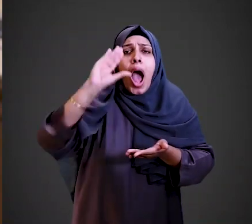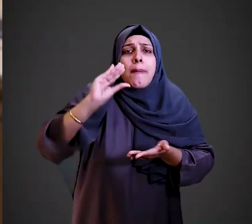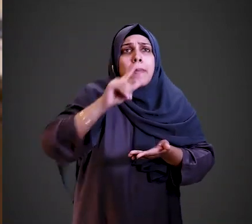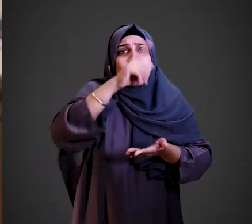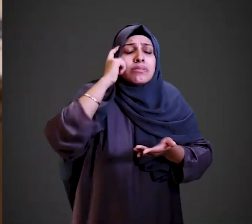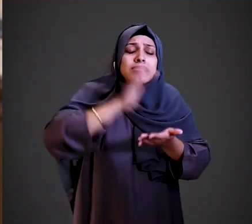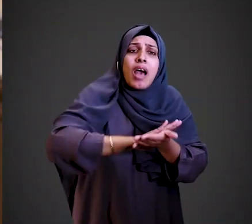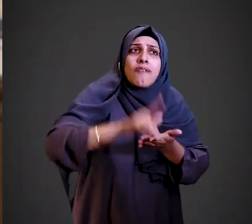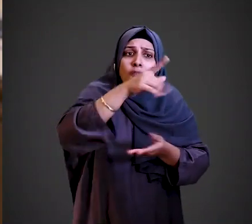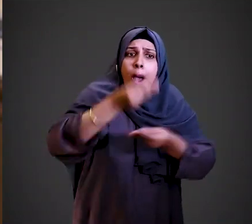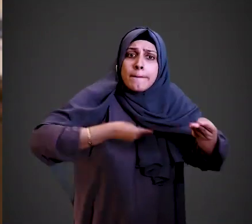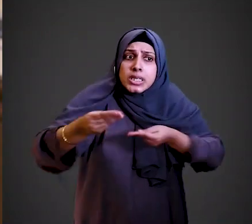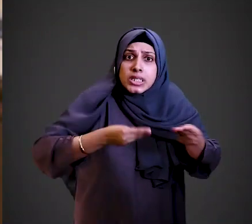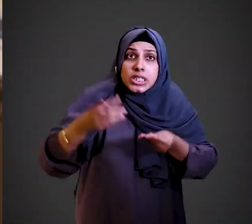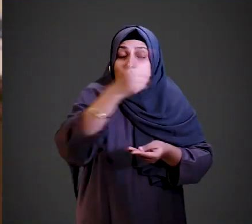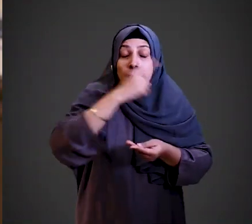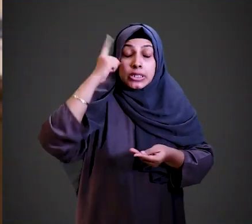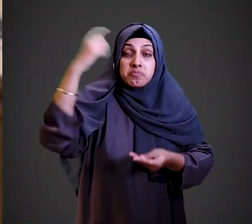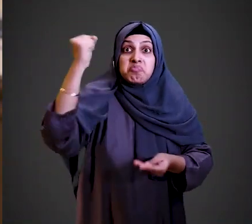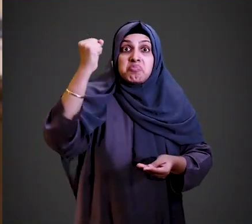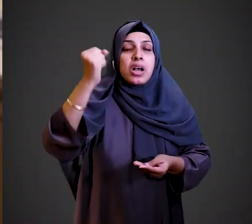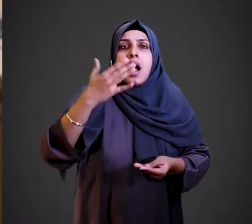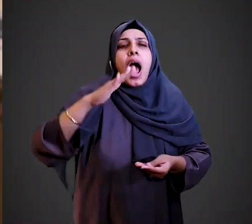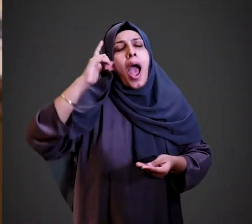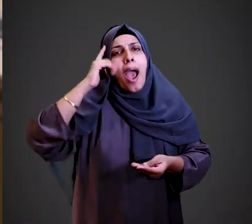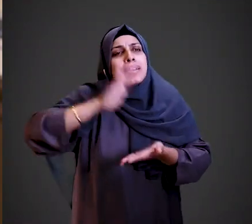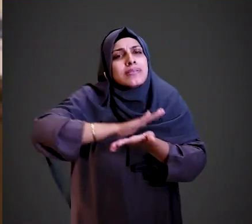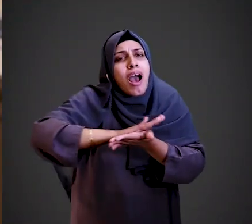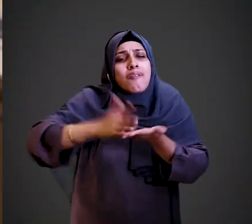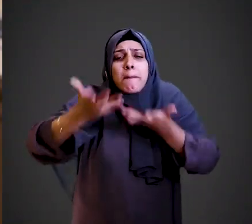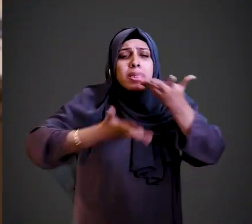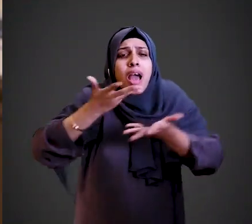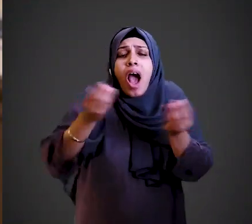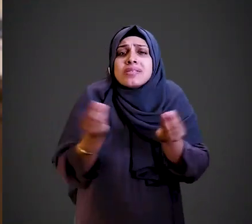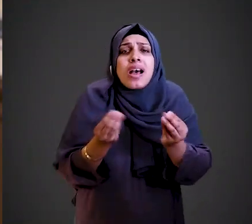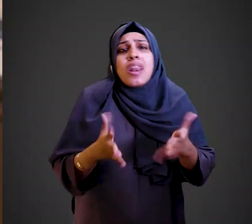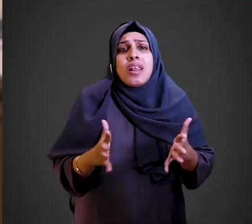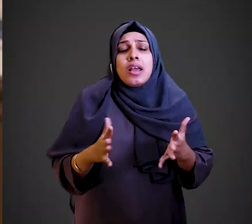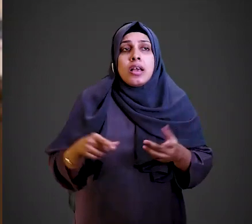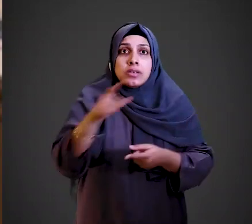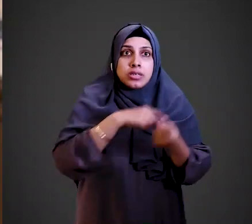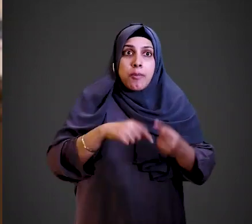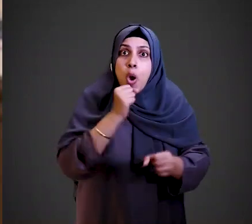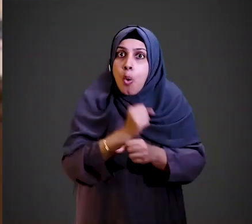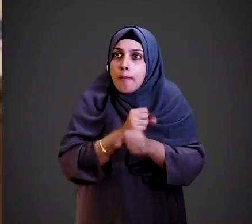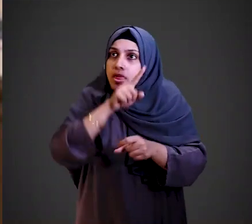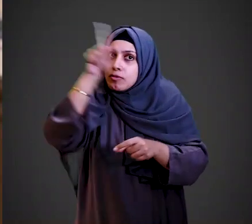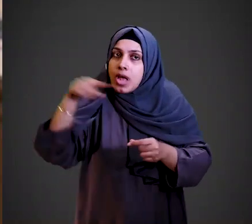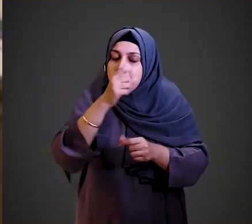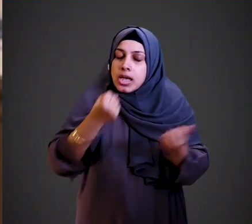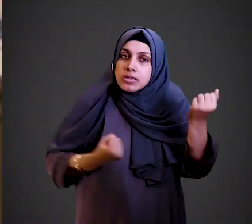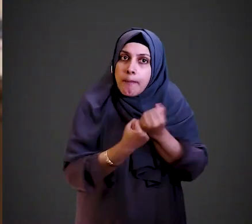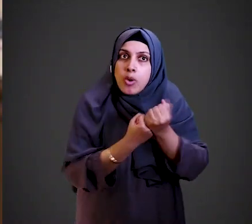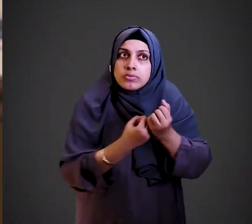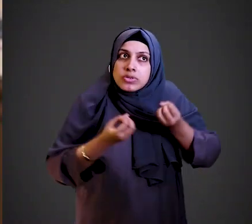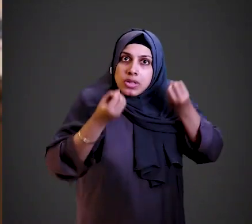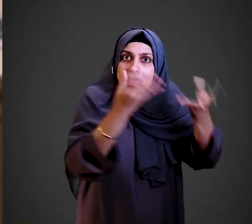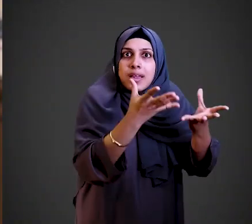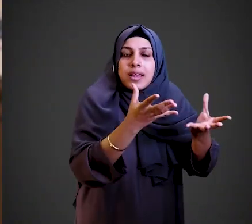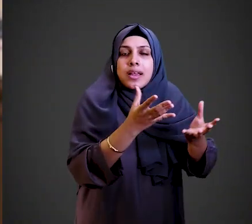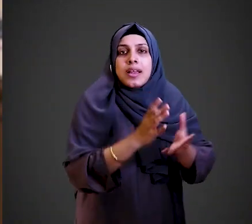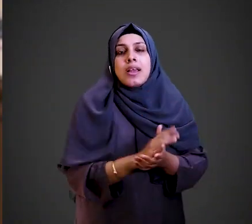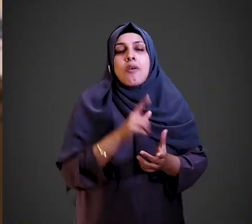اور کم ان کی بزنس کمیونٹی جو ہے وہ اتنی اپنی بات کو صحیح سے بتا نہیں سکتی. تو اگر حکومت ان کے اوپر ان